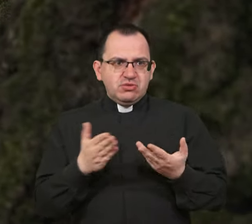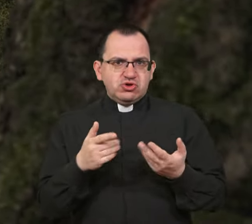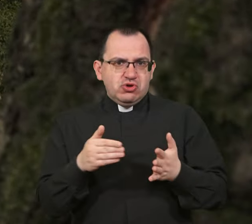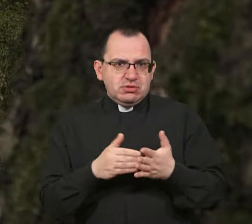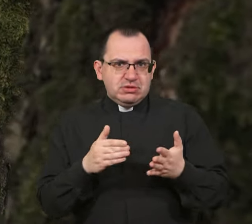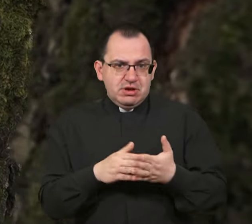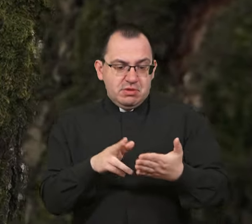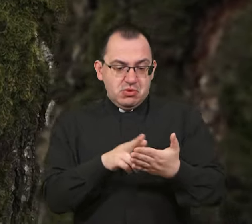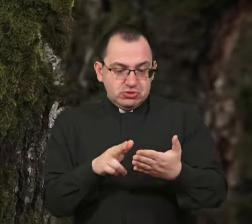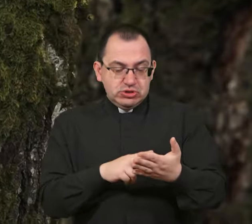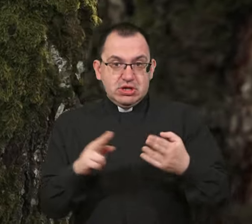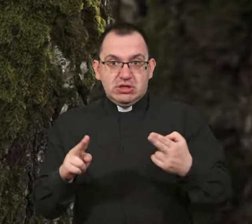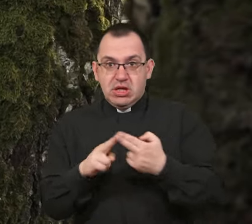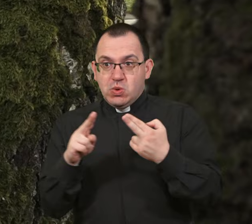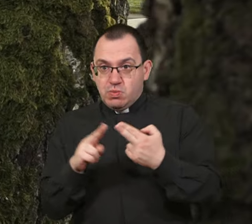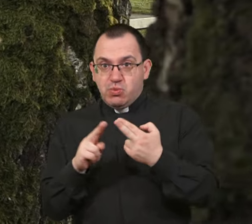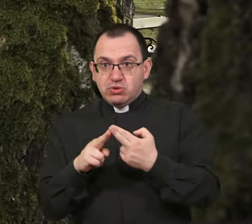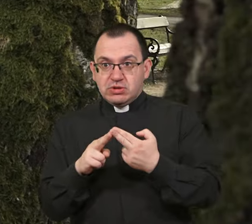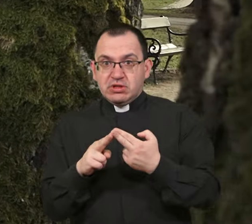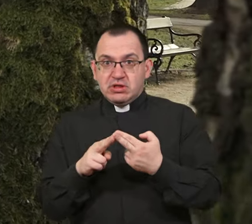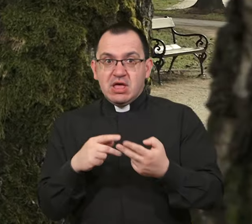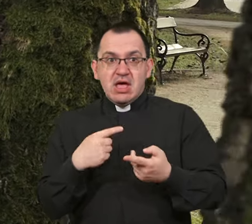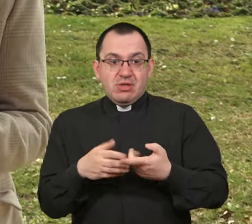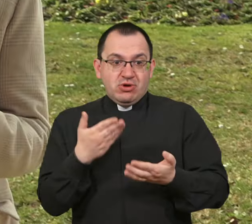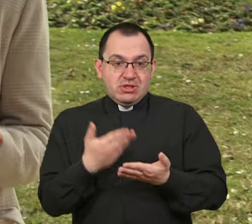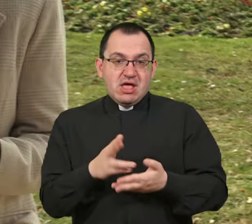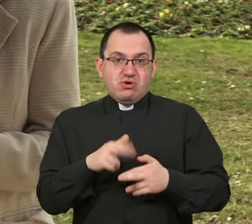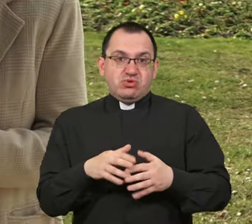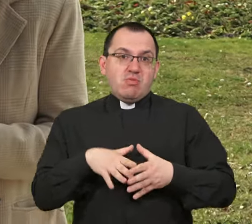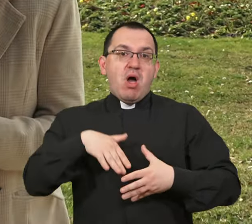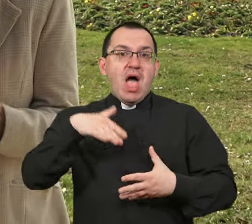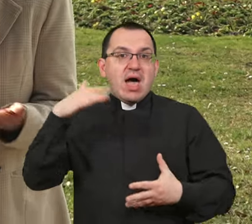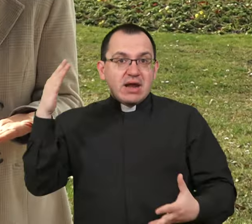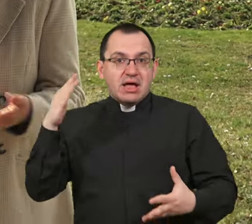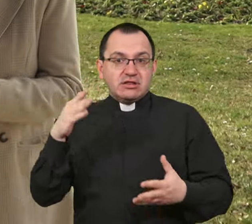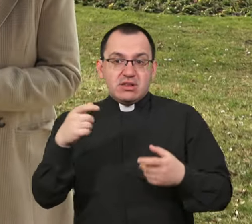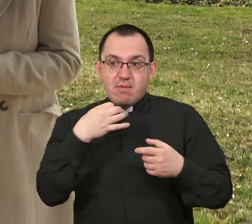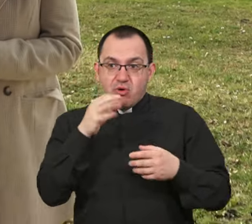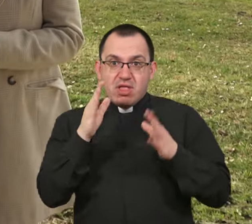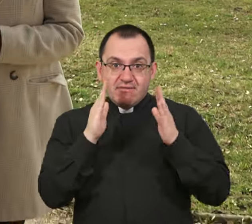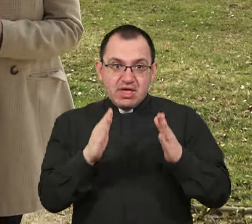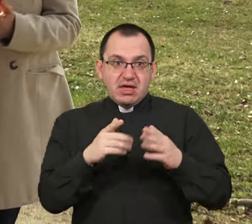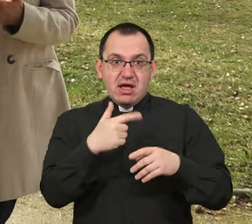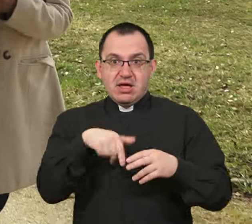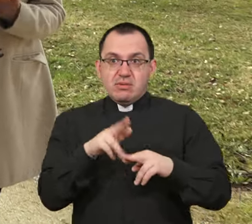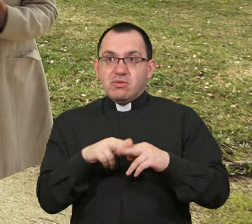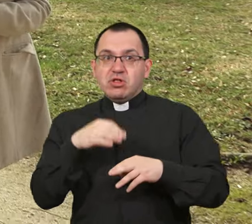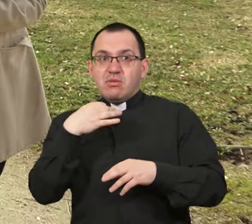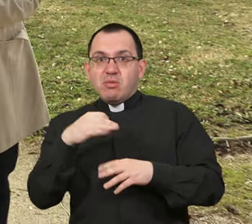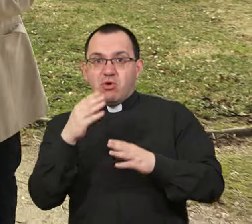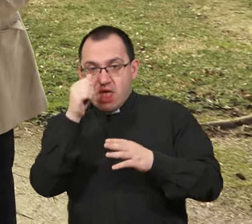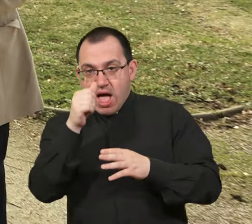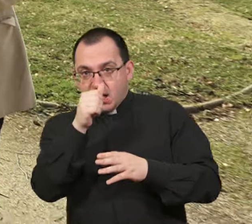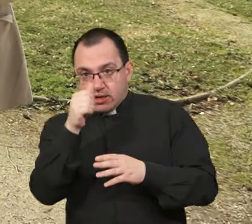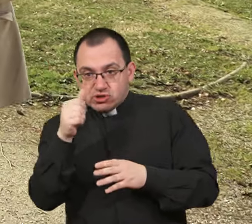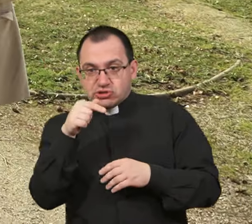kršćani sigurno upoznati, jer na taj način ćemo sigurno rasti u vjeri. Ako rastemo u vjeri, bit ćemo i bolji kršćani. Mislim, to je nekako povezano